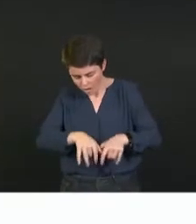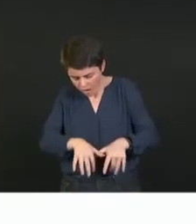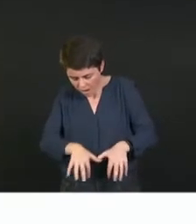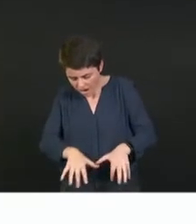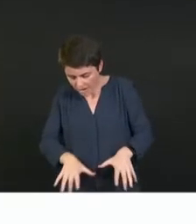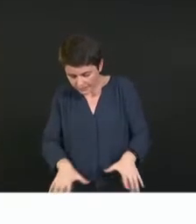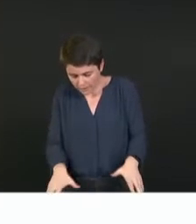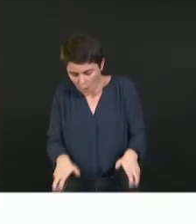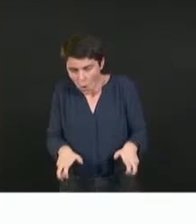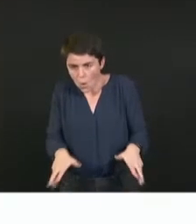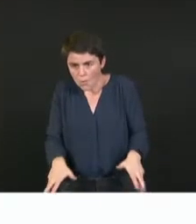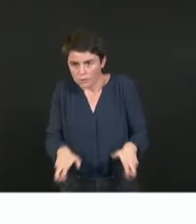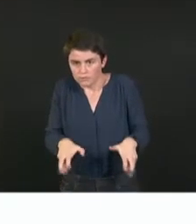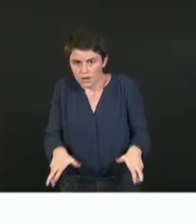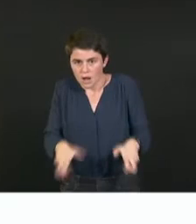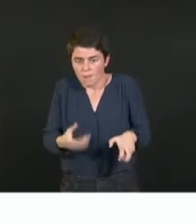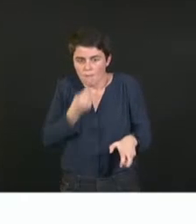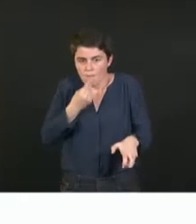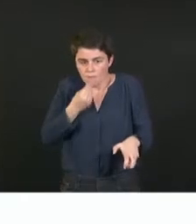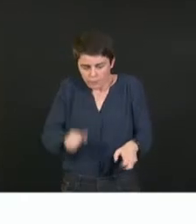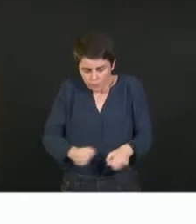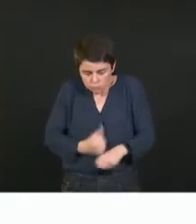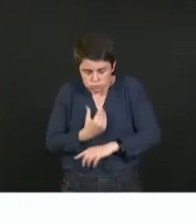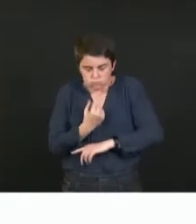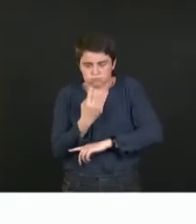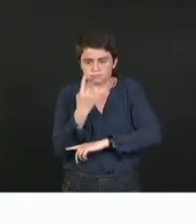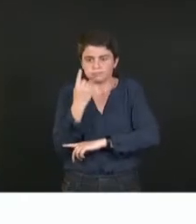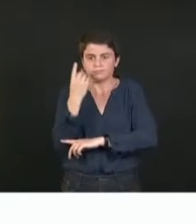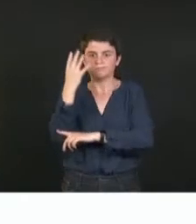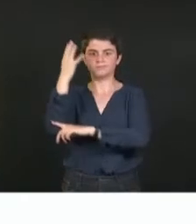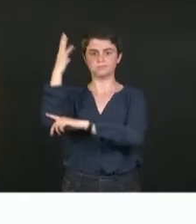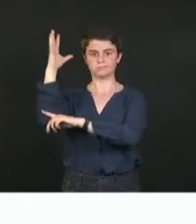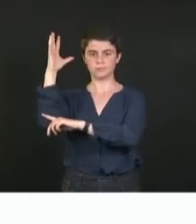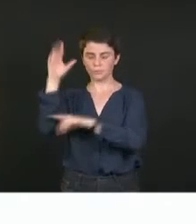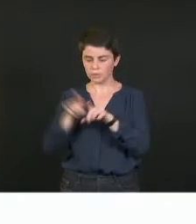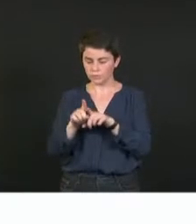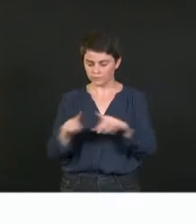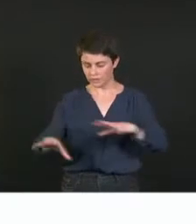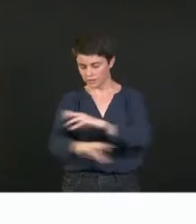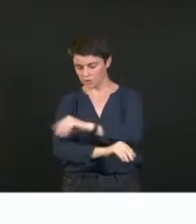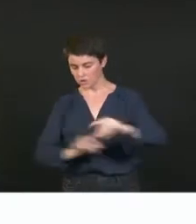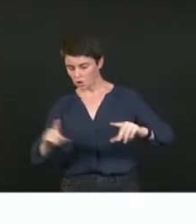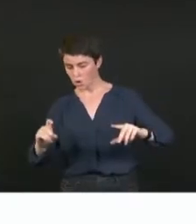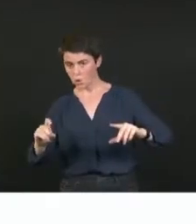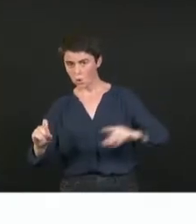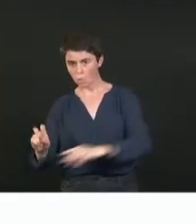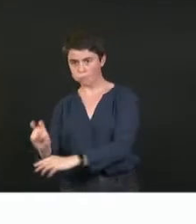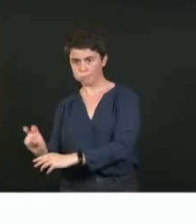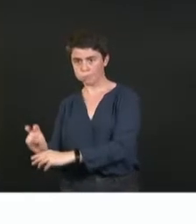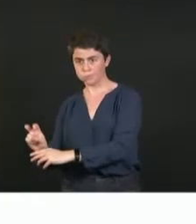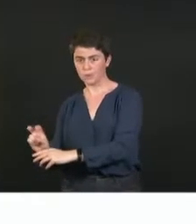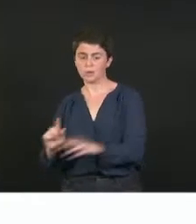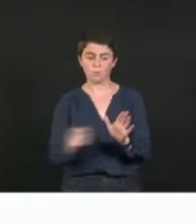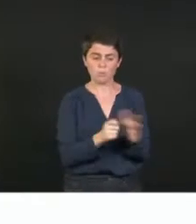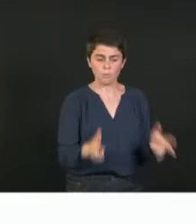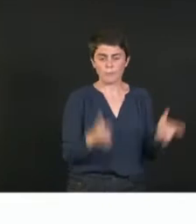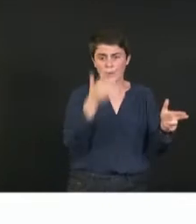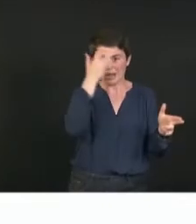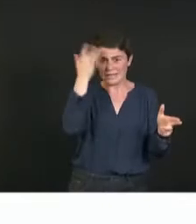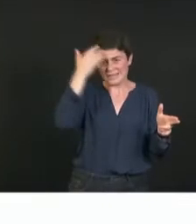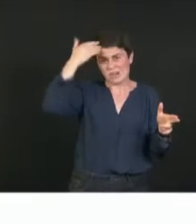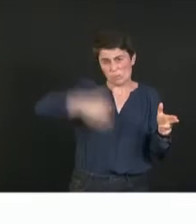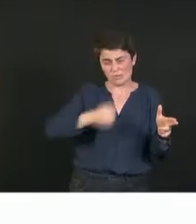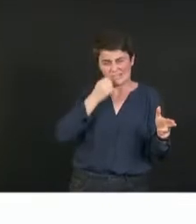nutriments, mais également les capacités du sol à retenir l'eau pendant des périodes estivales qui vont être de plus en plus sèches.